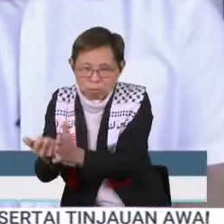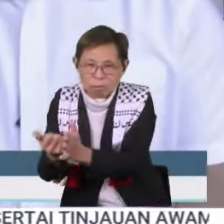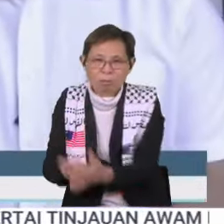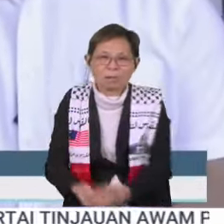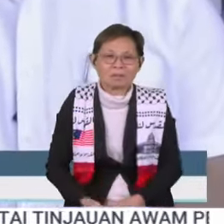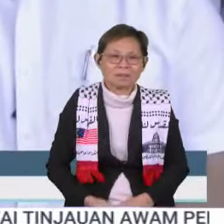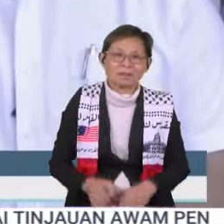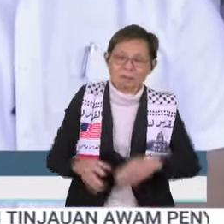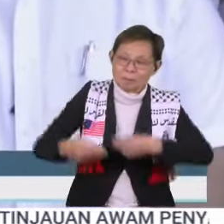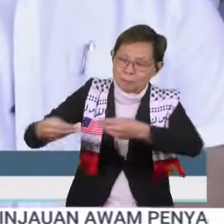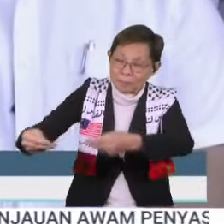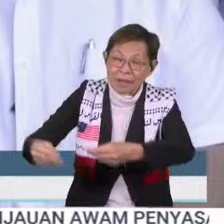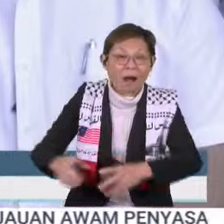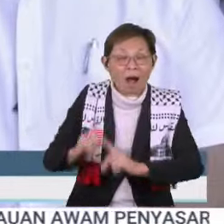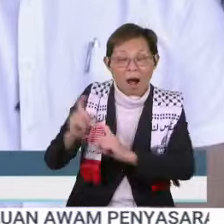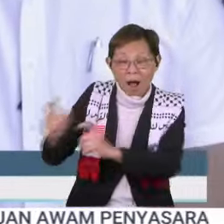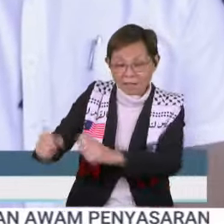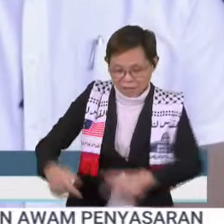kehidupan yang lebih selesa